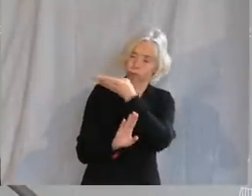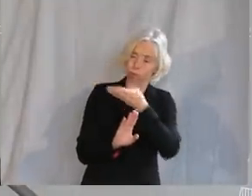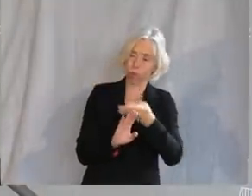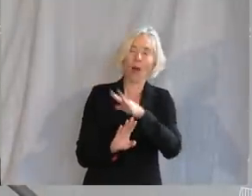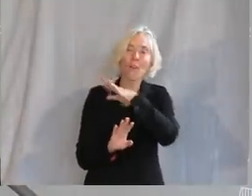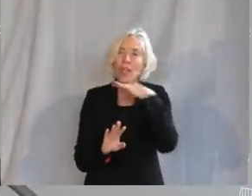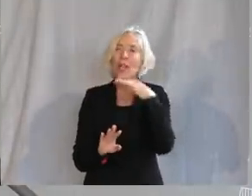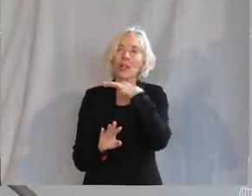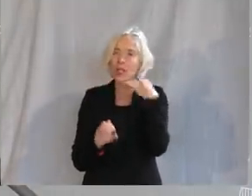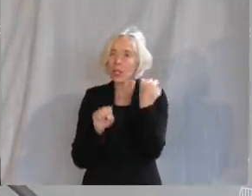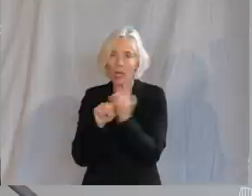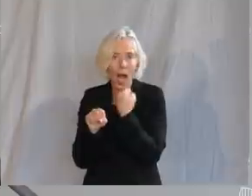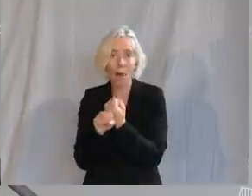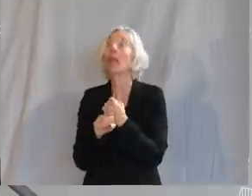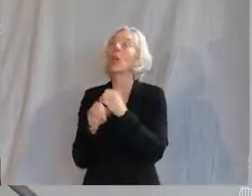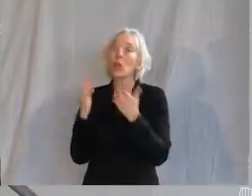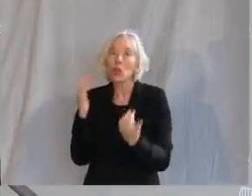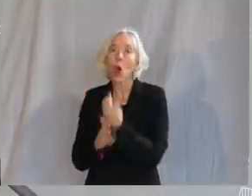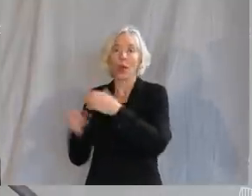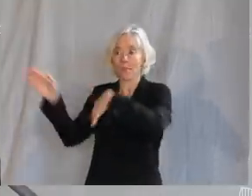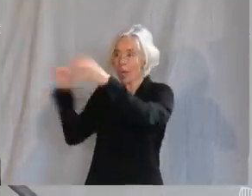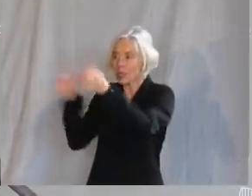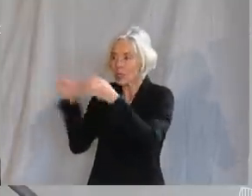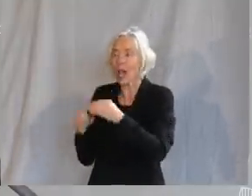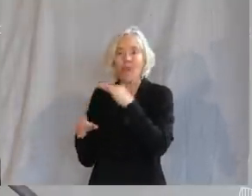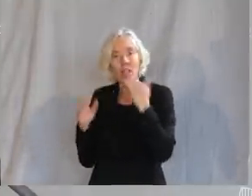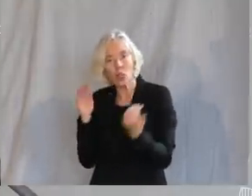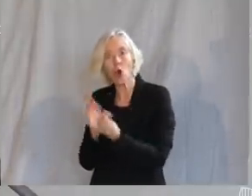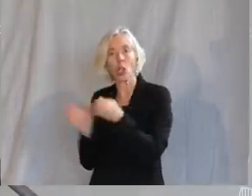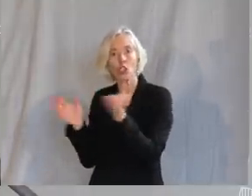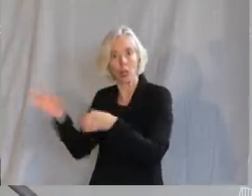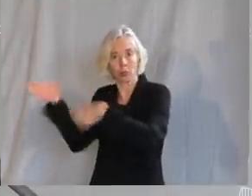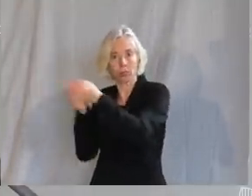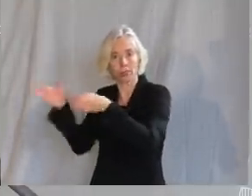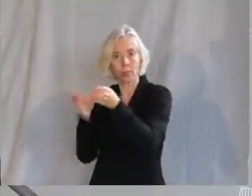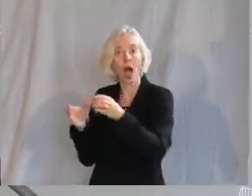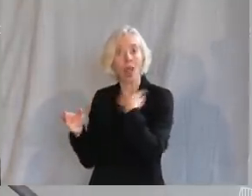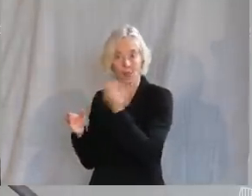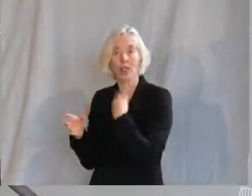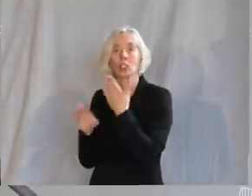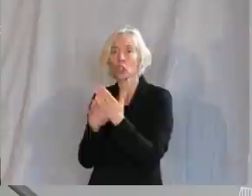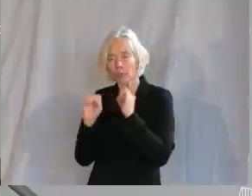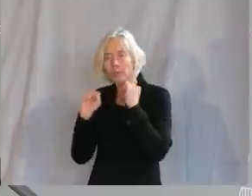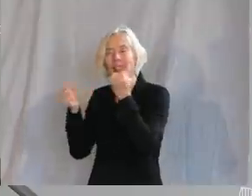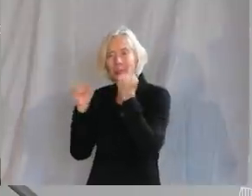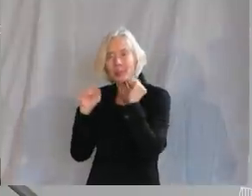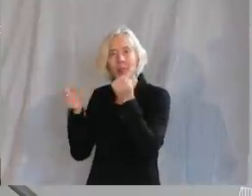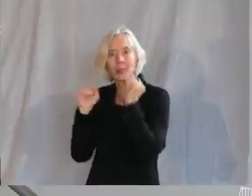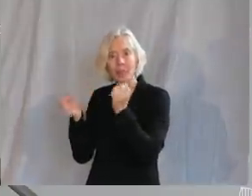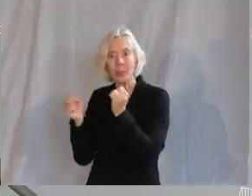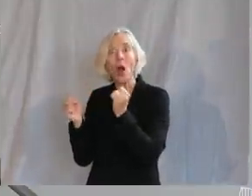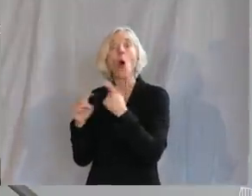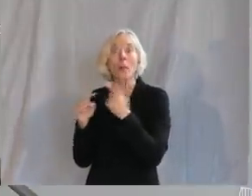mit personellen Unterstützung, mit zusätzlichen Stellen. Wir haben vorgearbeitet, sodass ab morgen 8.30 Uhr